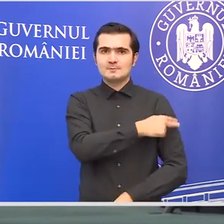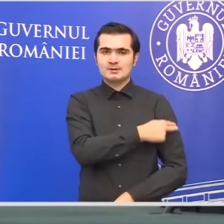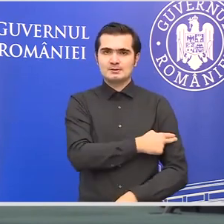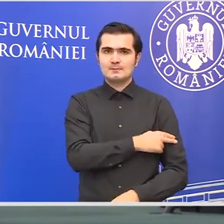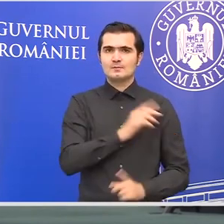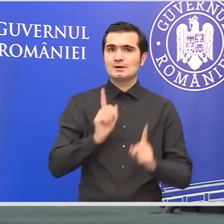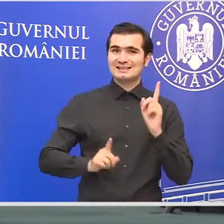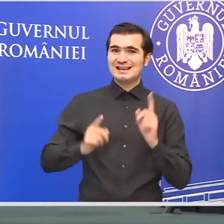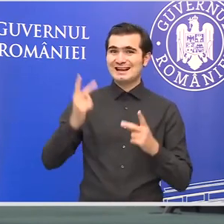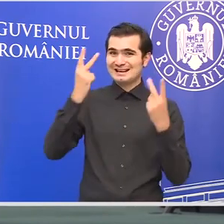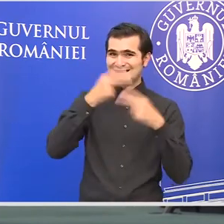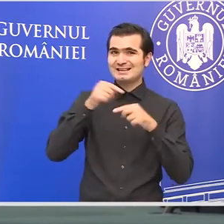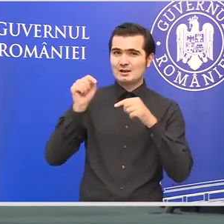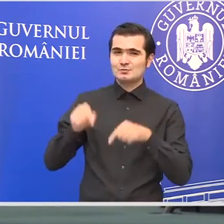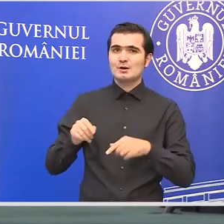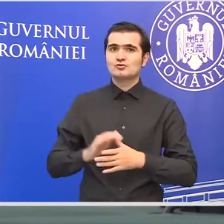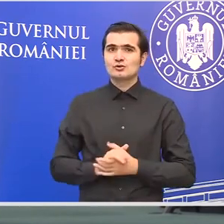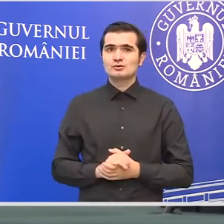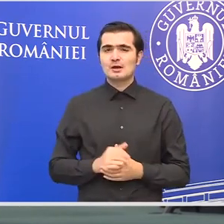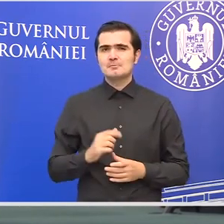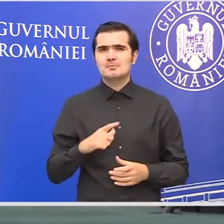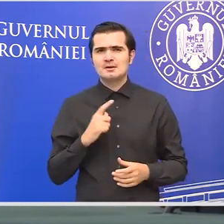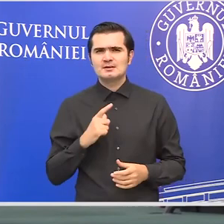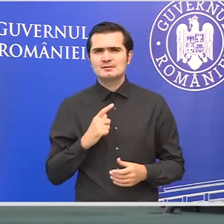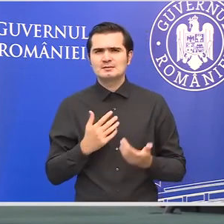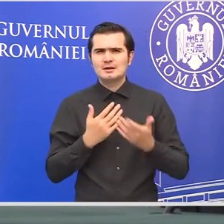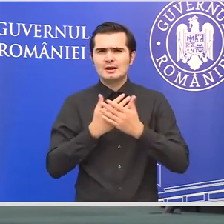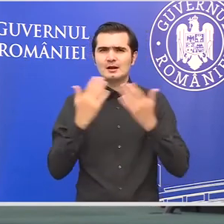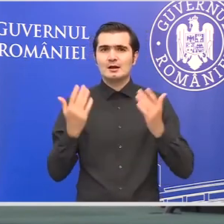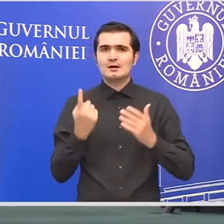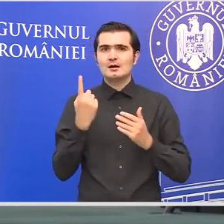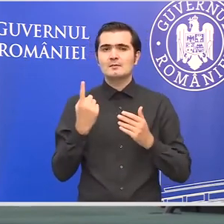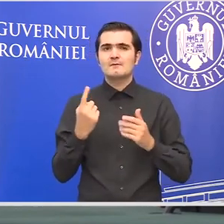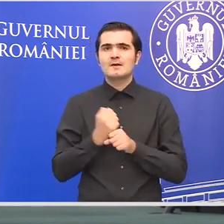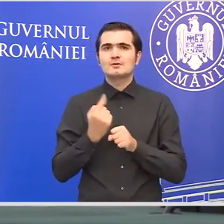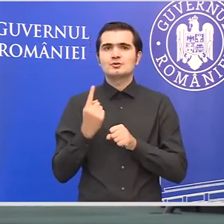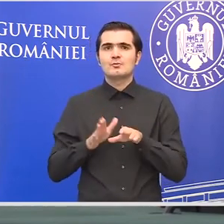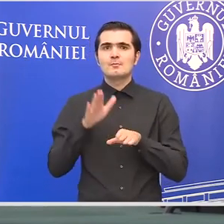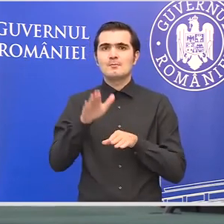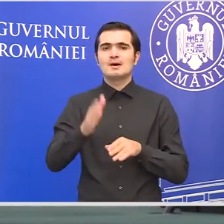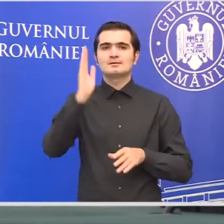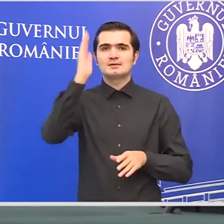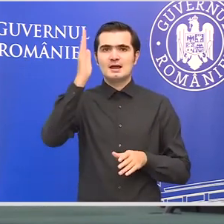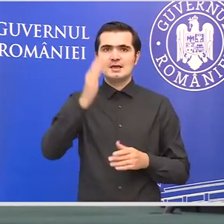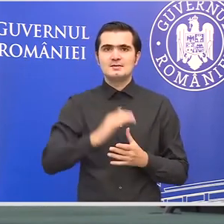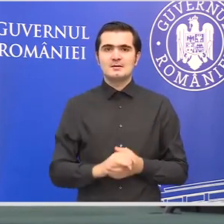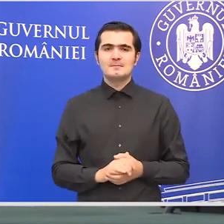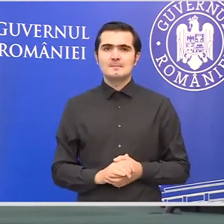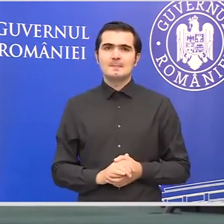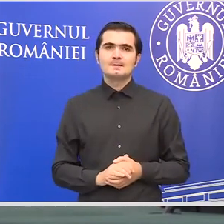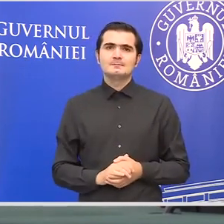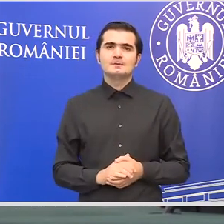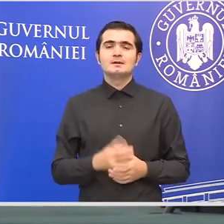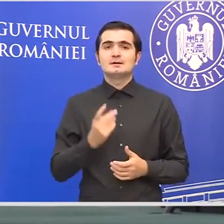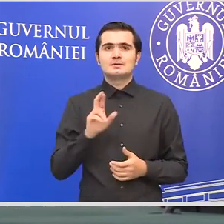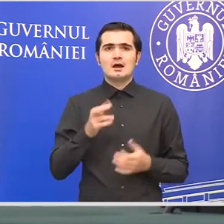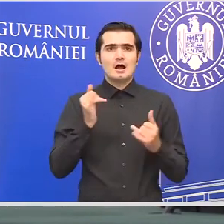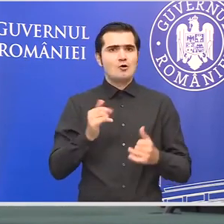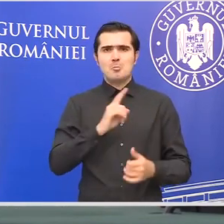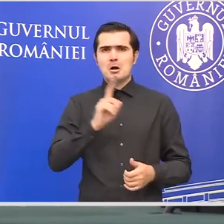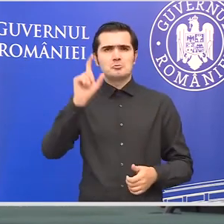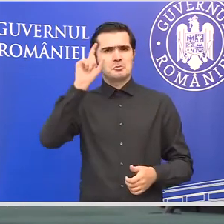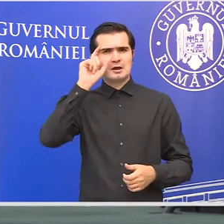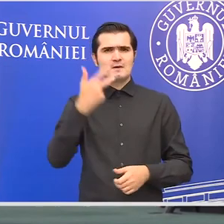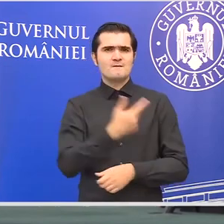Dacă înțelegem lucrurile acestea, este evident că este un pas înainte. Însă, în momentul de față, nu consider că